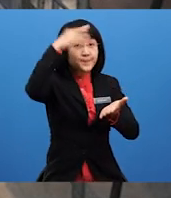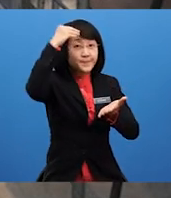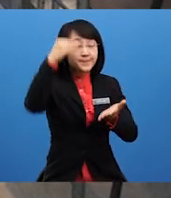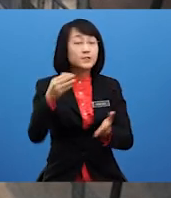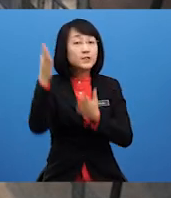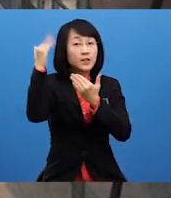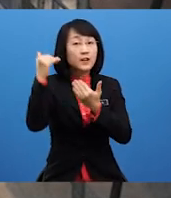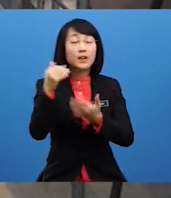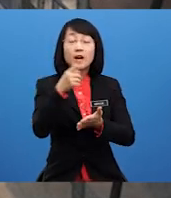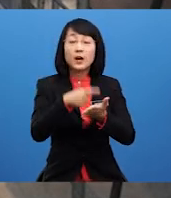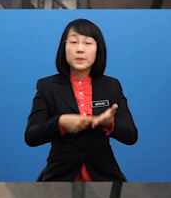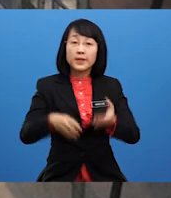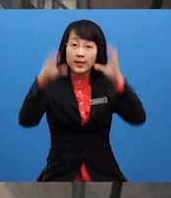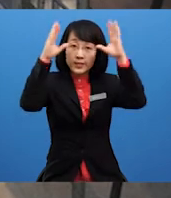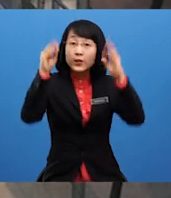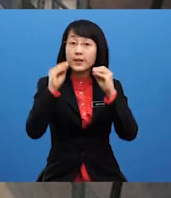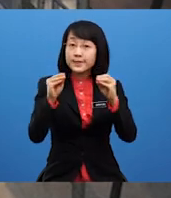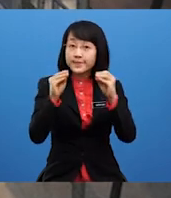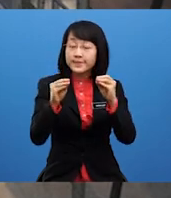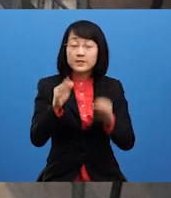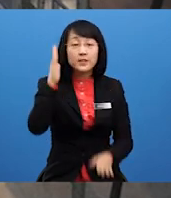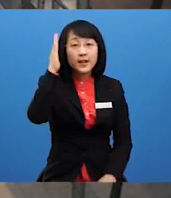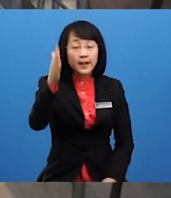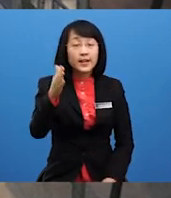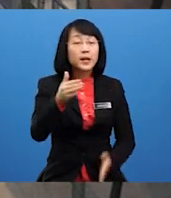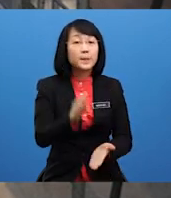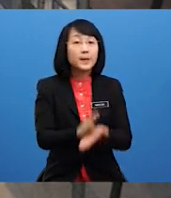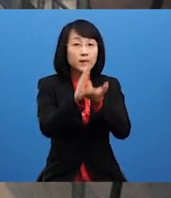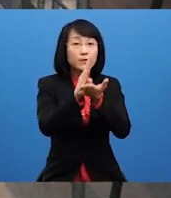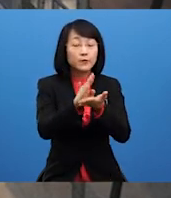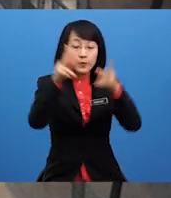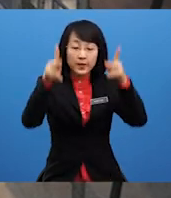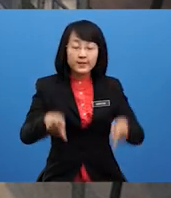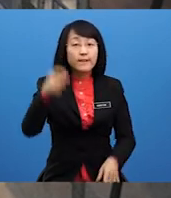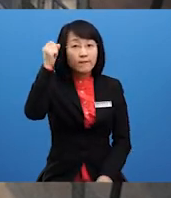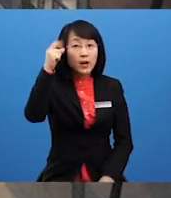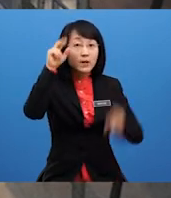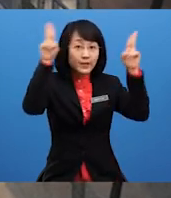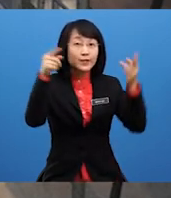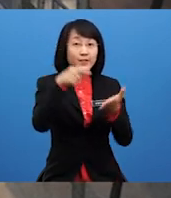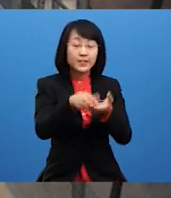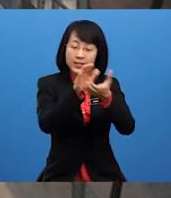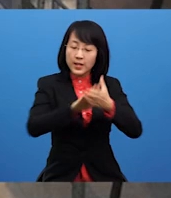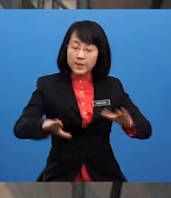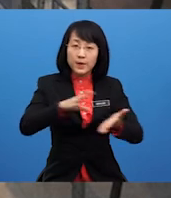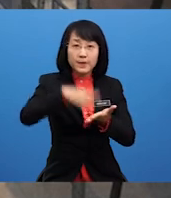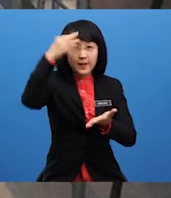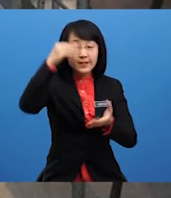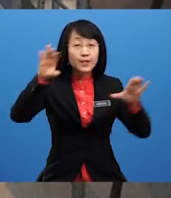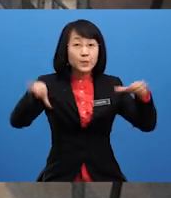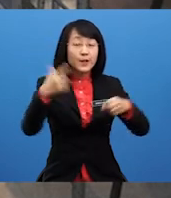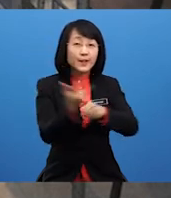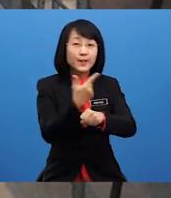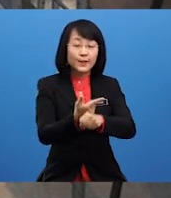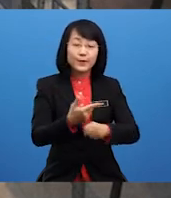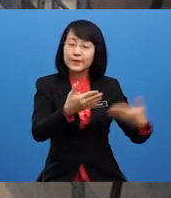Semoga apa yang telah cikgu bicara tadi akan memberi manfaat kepada semua. Selamat belajar dan membuat latihan untuk